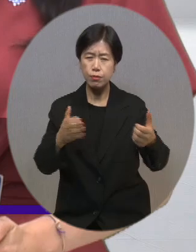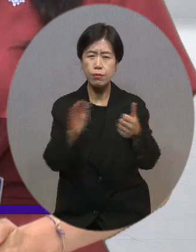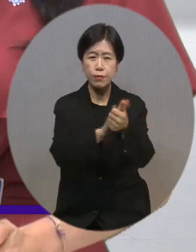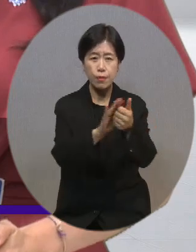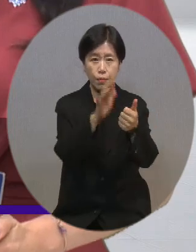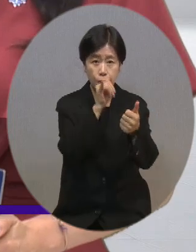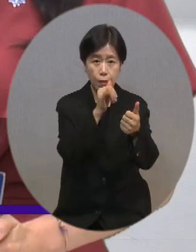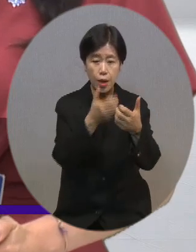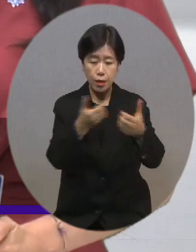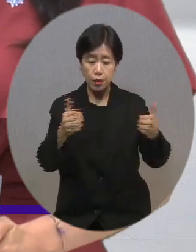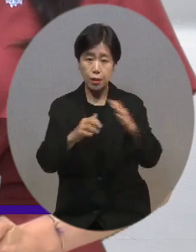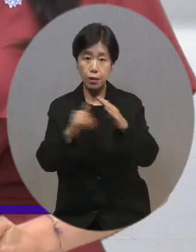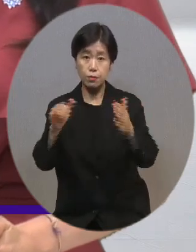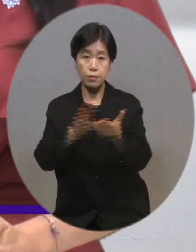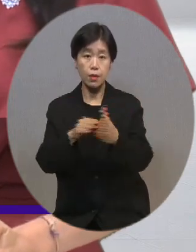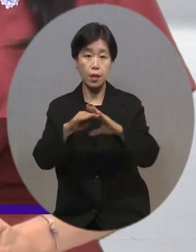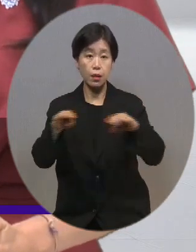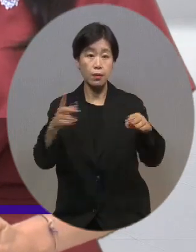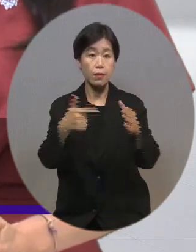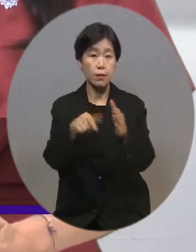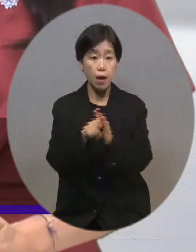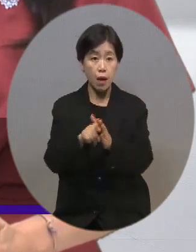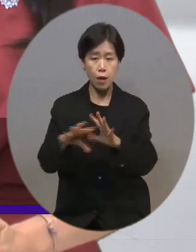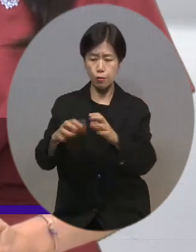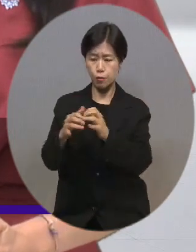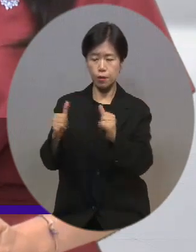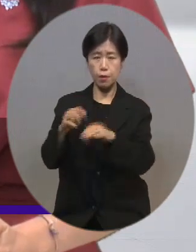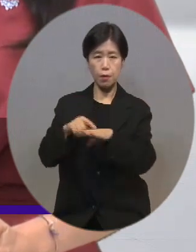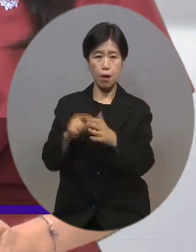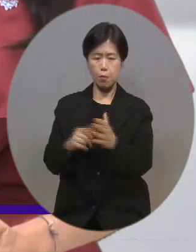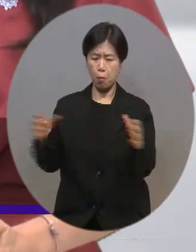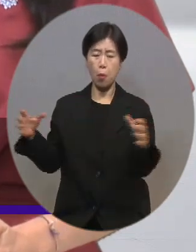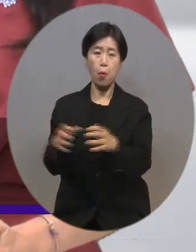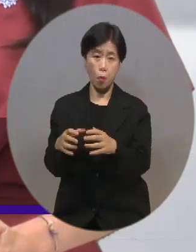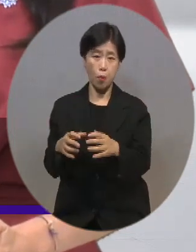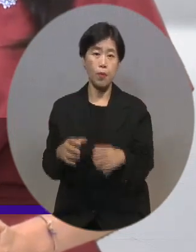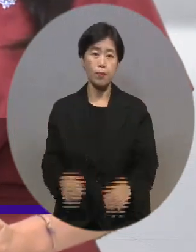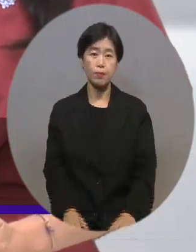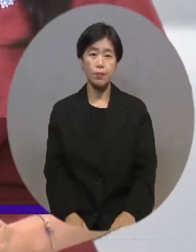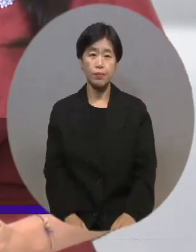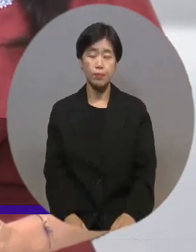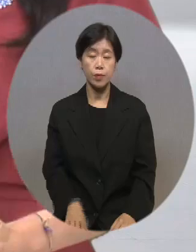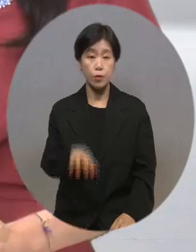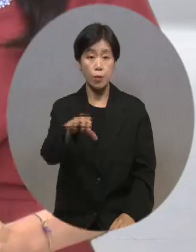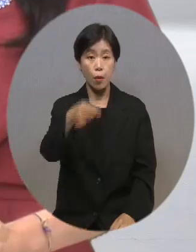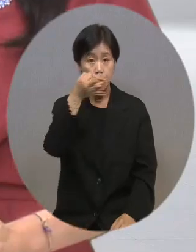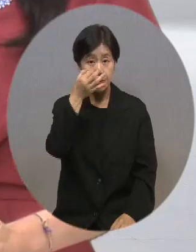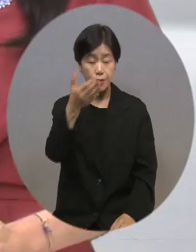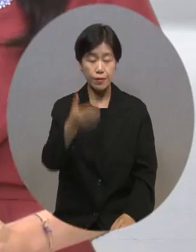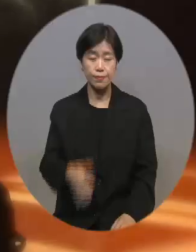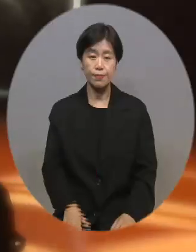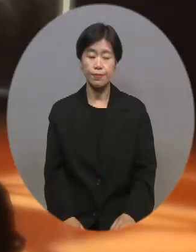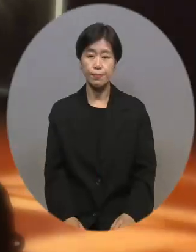위로하고 이산가족 문제 해결을 위한 국민들의 마음을 모으는 시간이 됐는데요. 현장을 함께 보시죠.